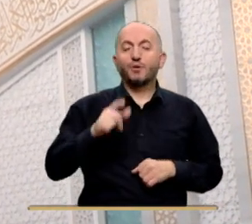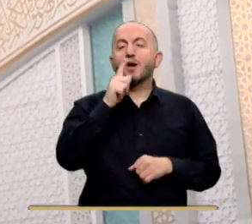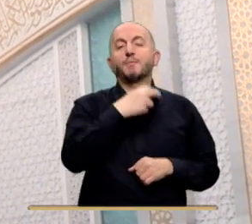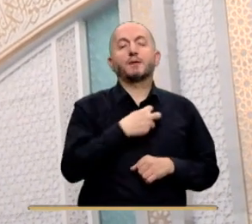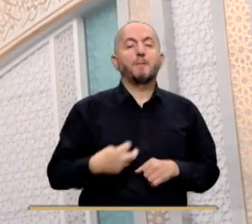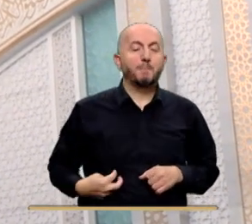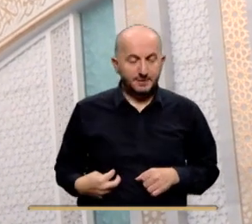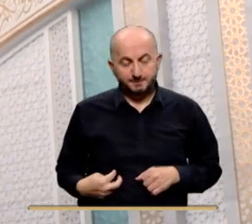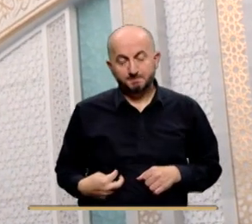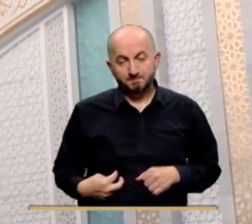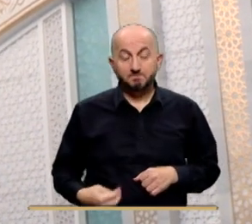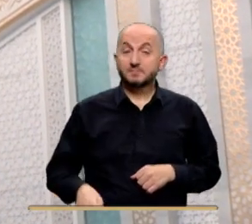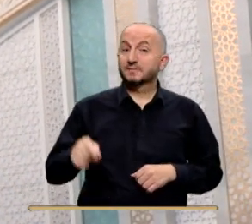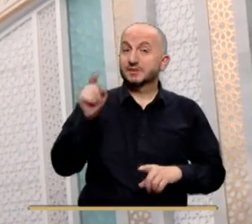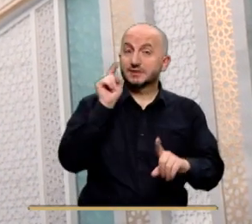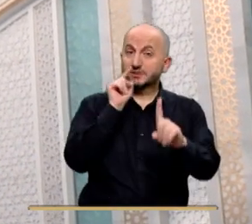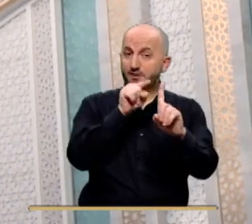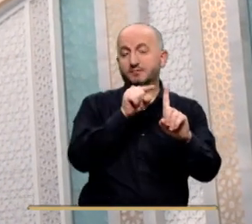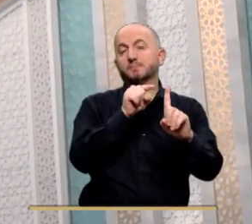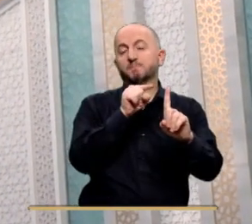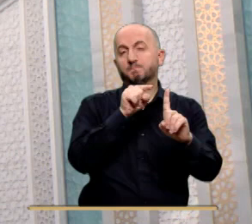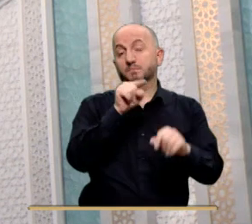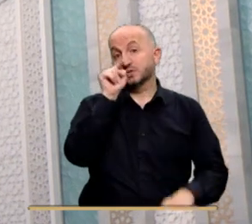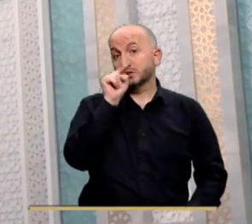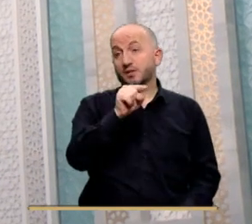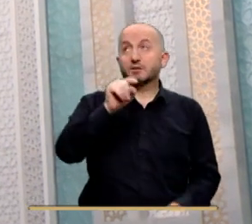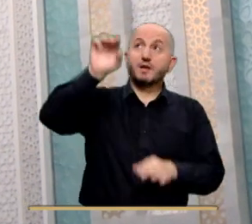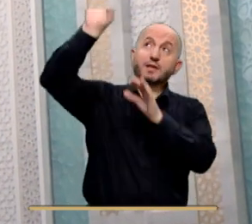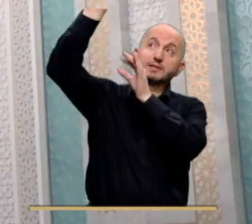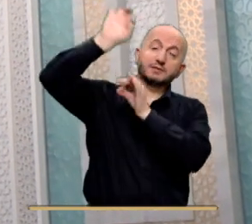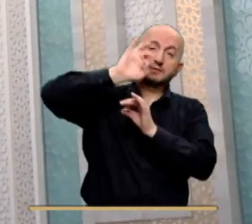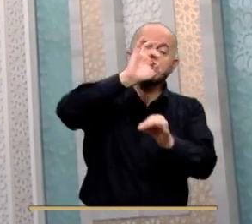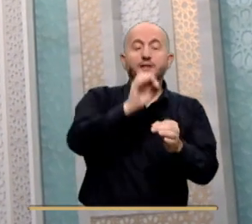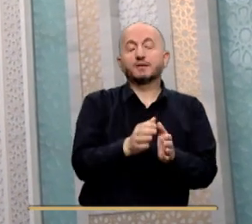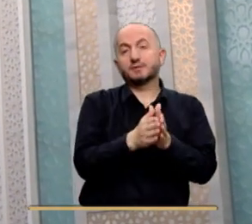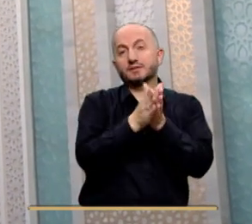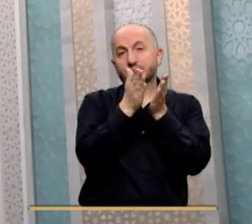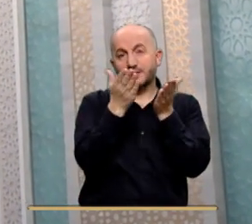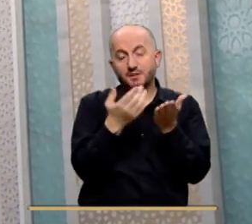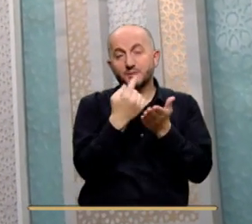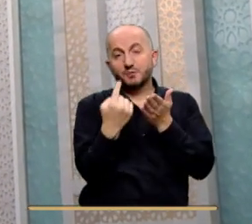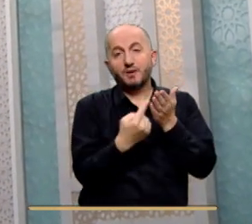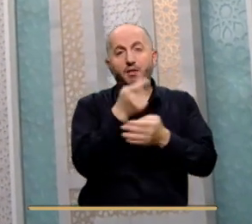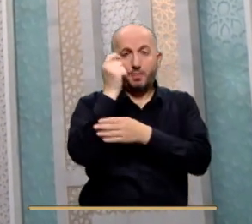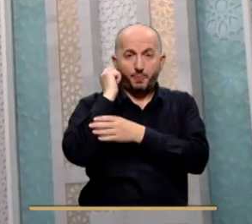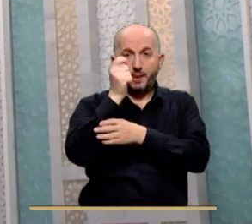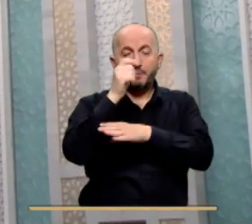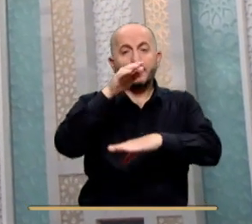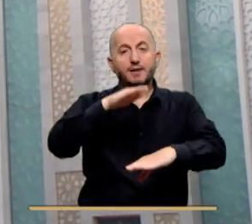Peygamberim, sen sana indirilen kitabı, Kur'an'ı tebliğ